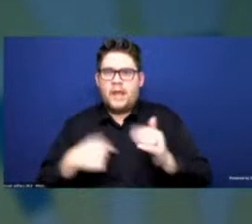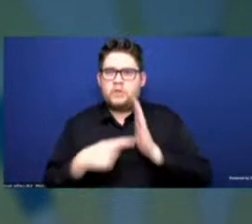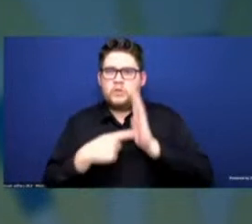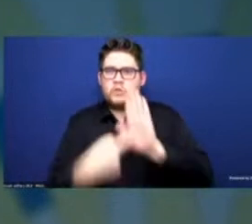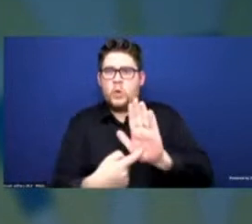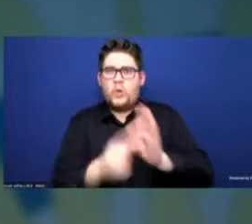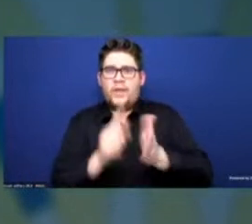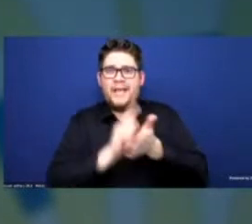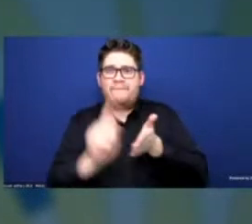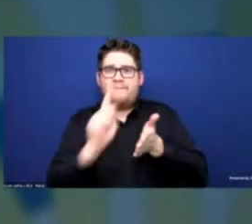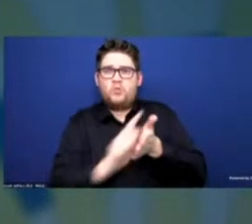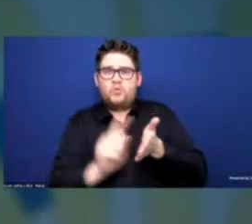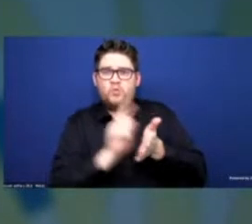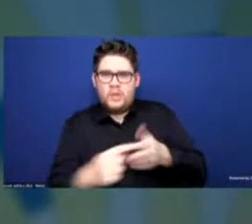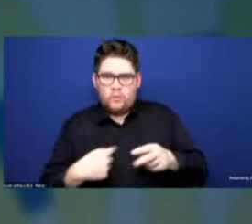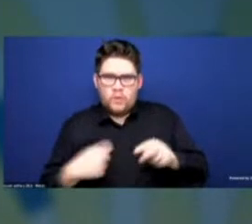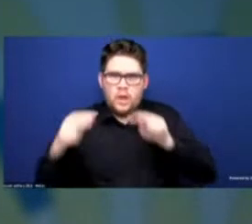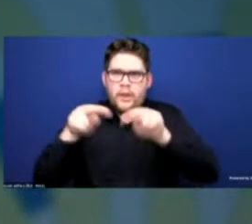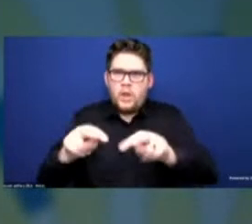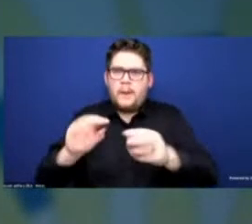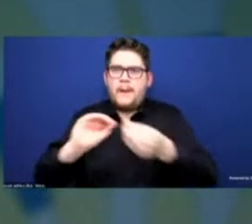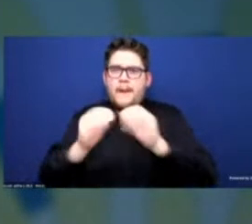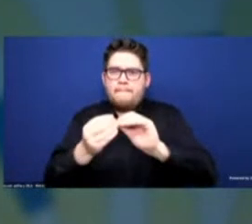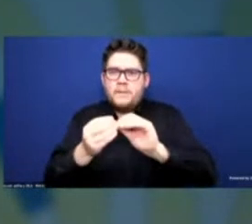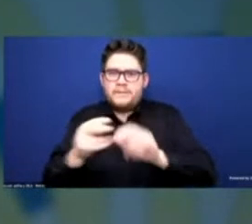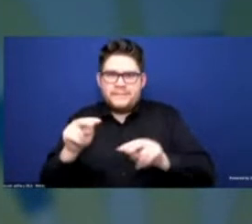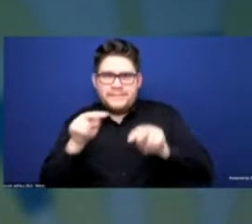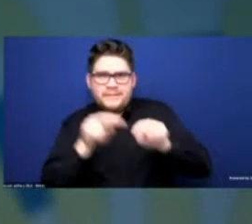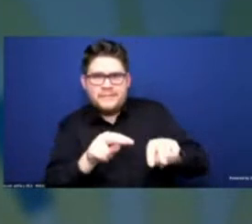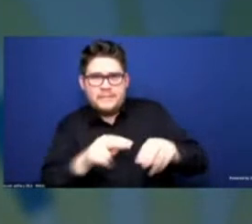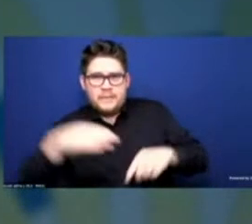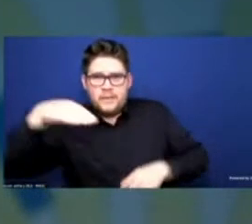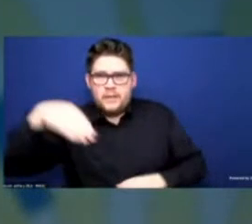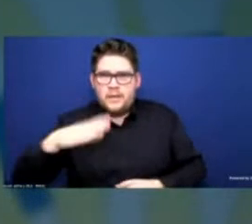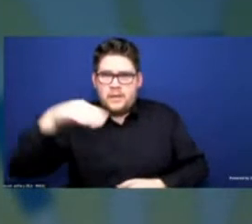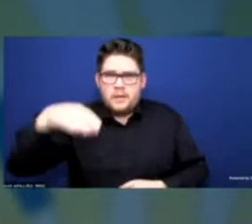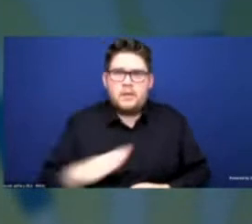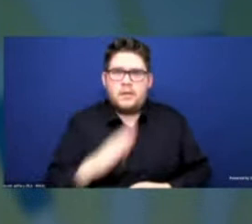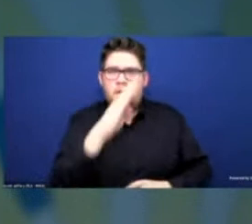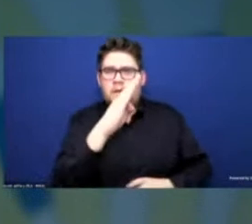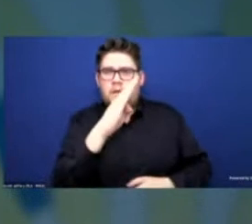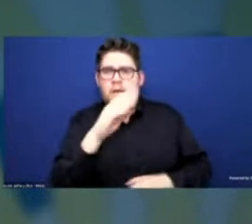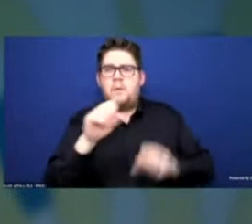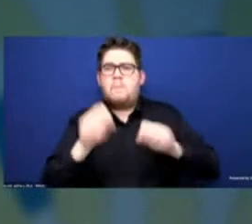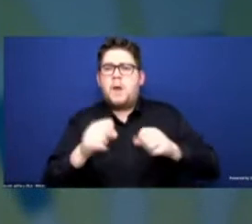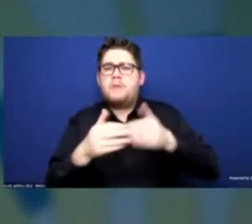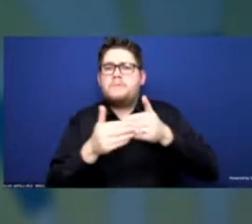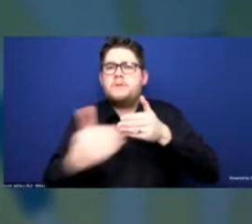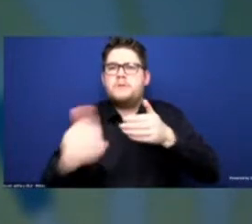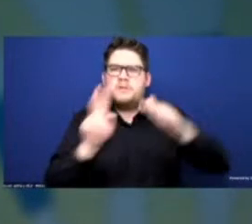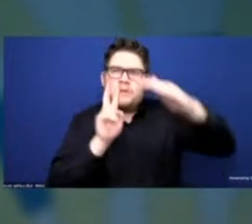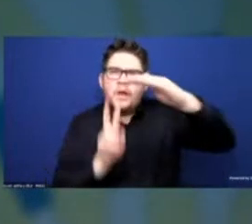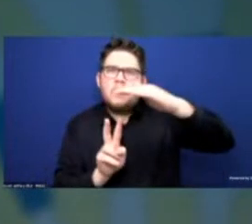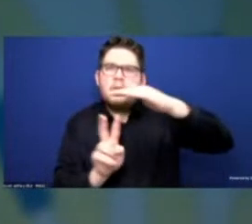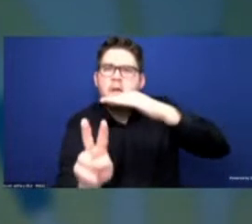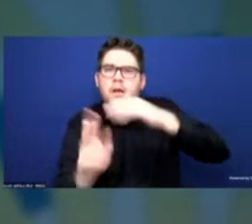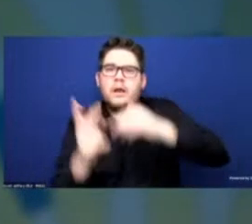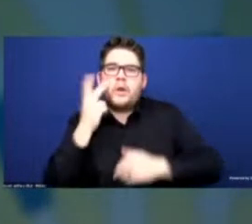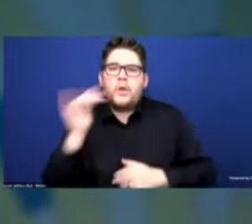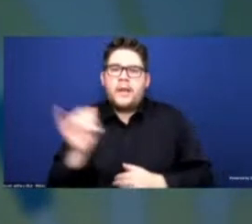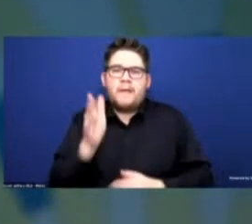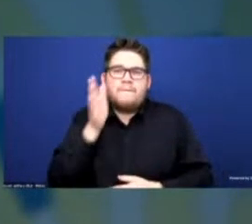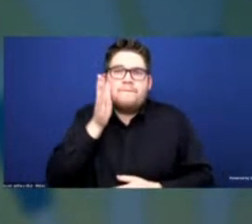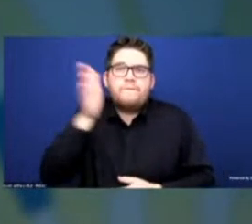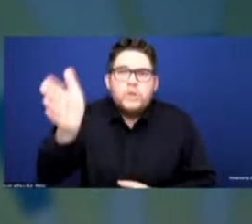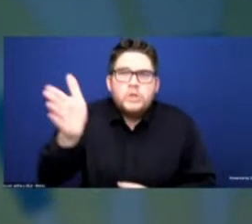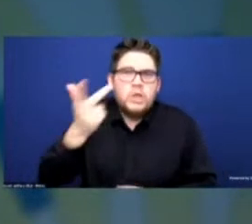那么 RT 如 what 果 potential 是 things 1 could 以 be 上 happening in the 现在 future. 看来 We 所 have 谓的 been RT 值就 above 是1 1 例 in 传 our 几例， reproductive 现在 number 看